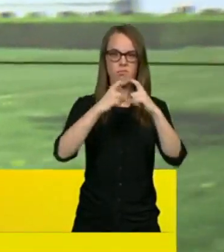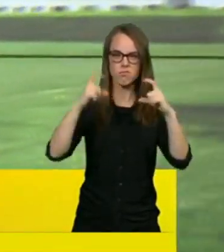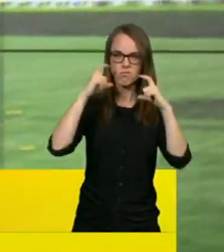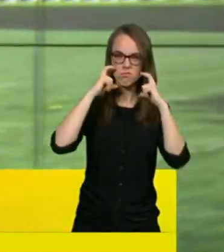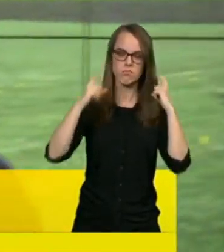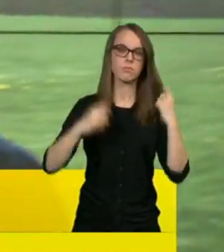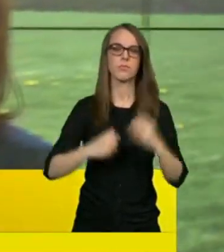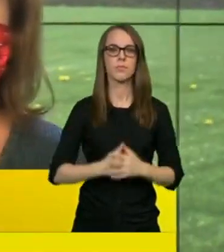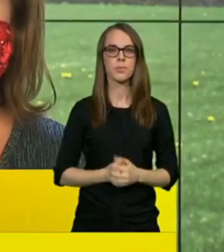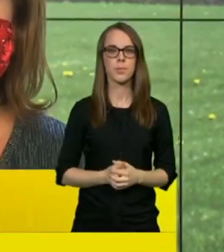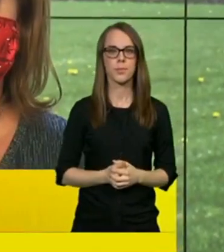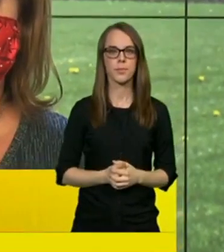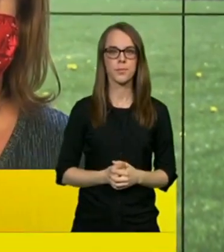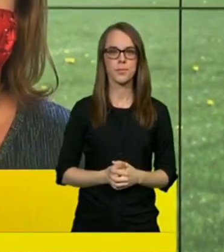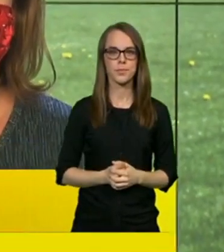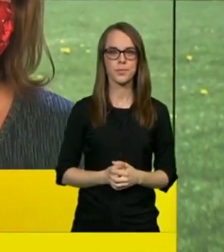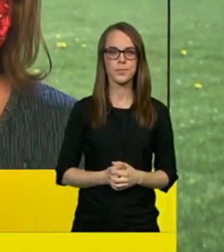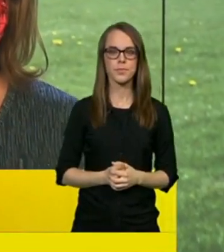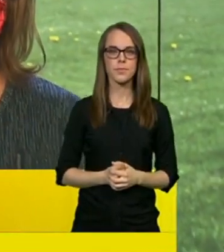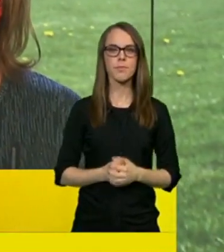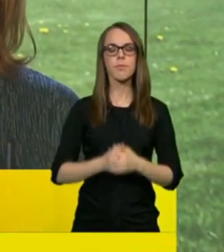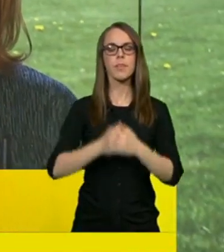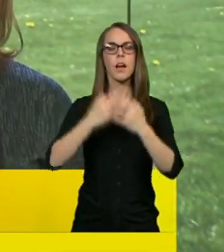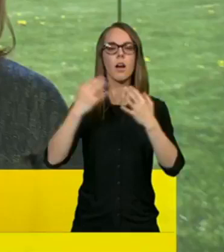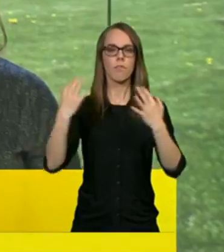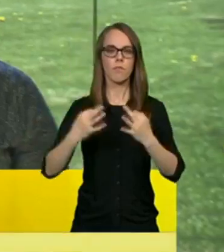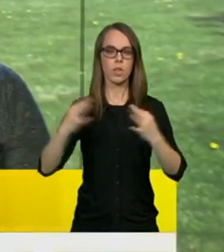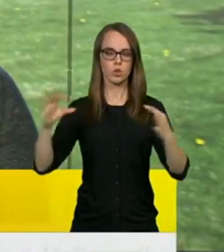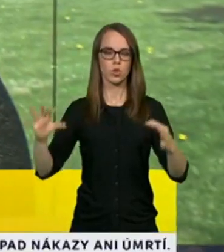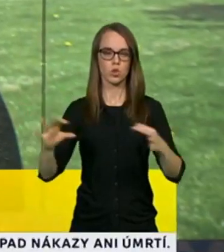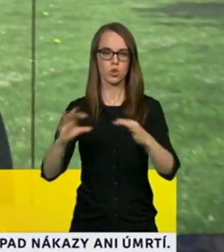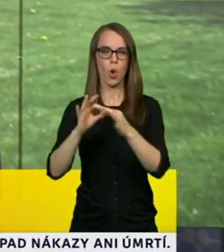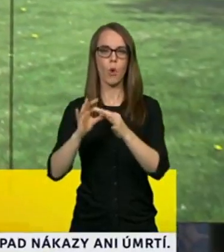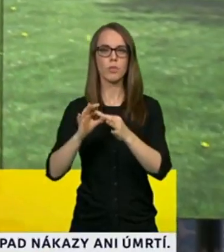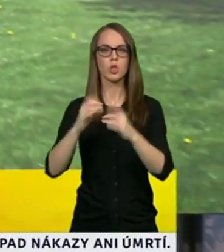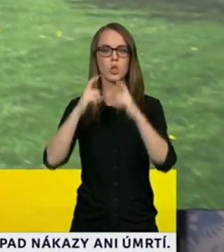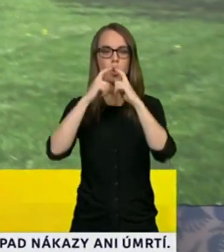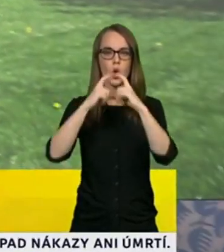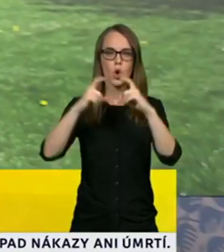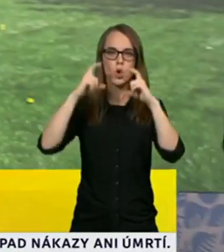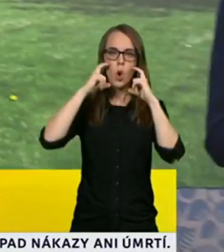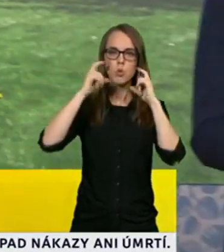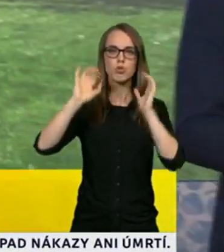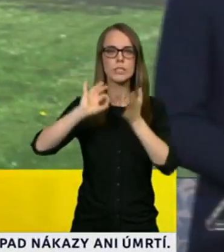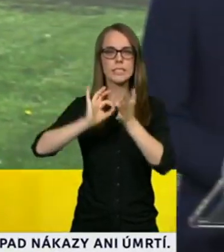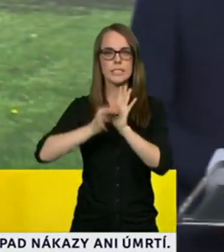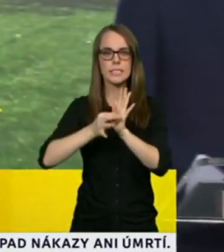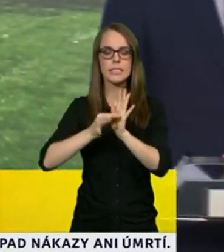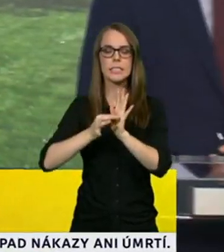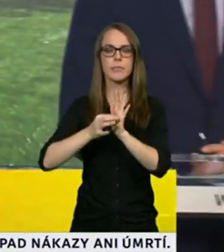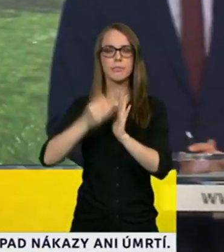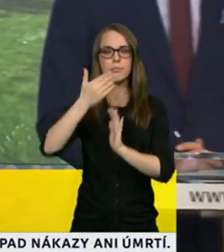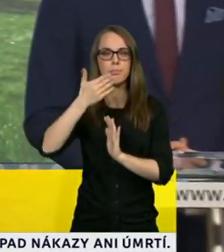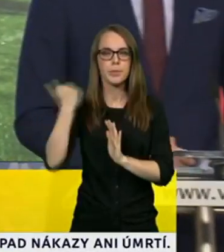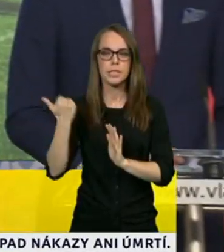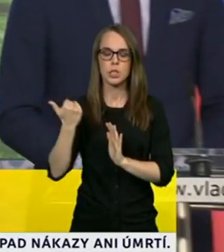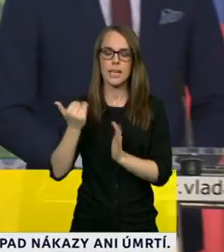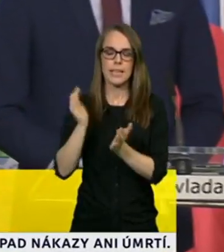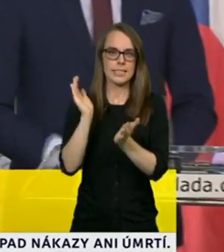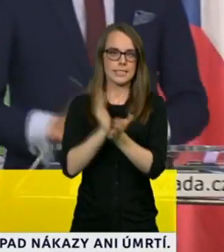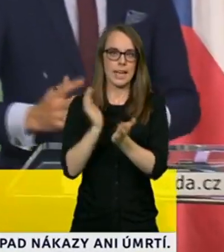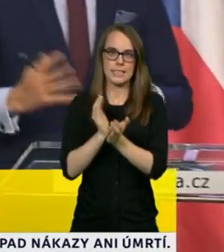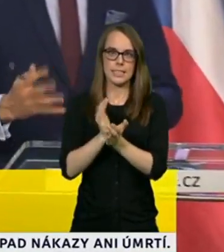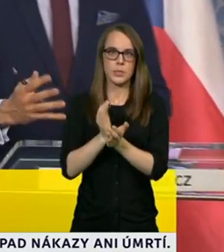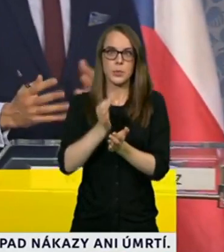nějaké další rozvolňování povinnosti nosit roušky, zatím ho nemáme v plánu, protože musíme vyhodnotit opět